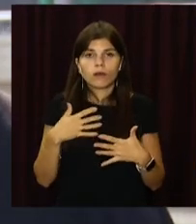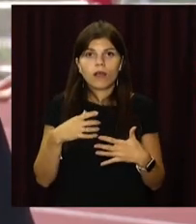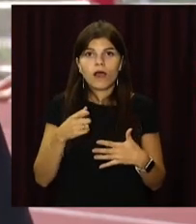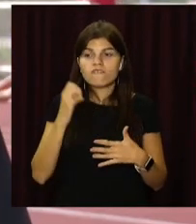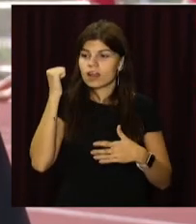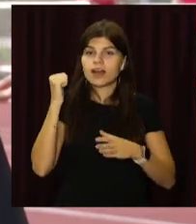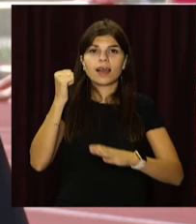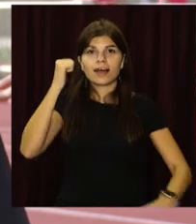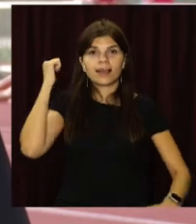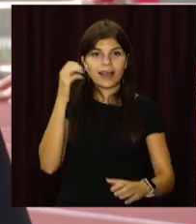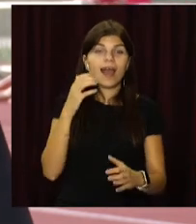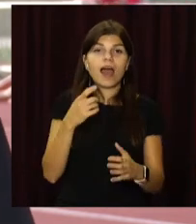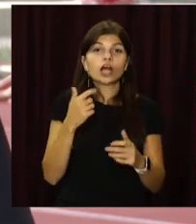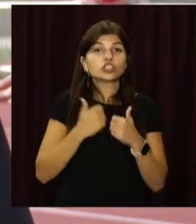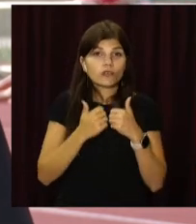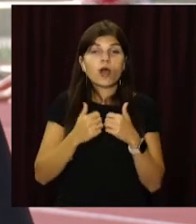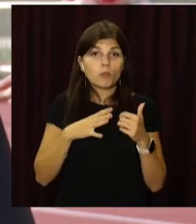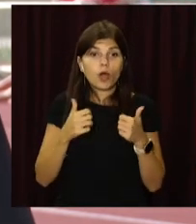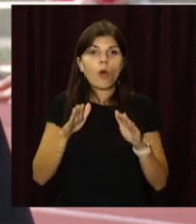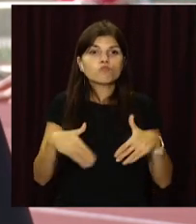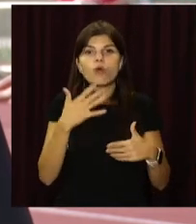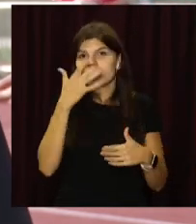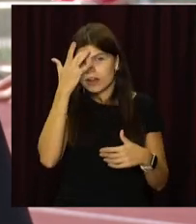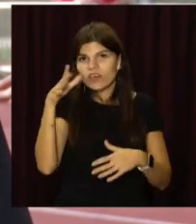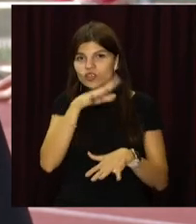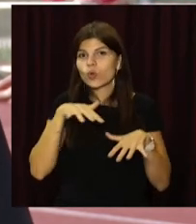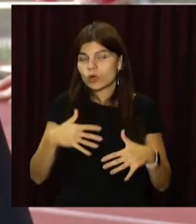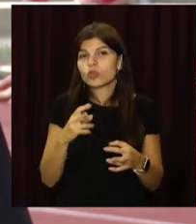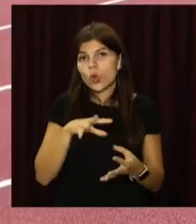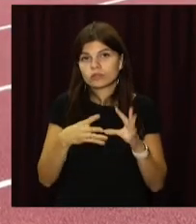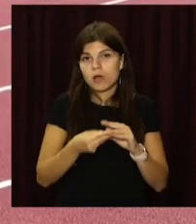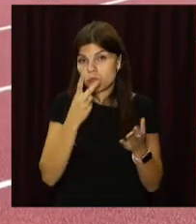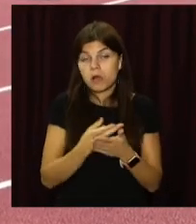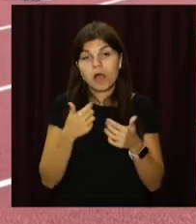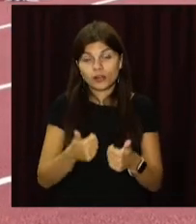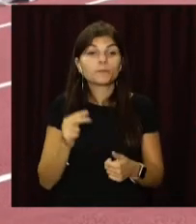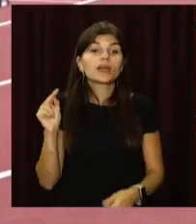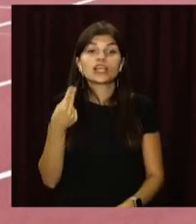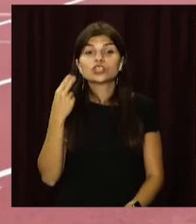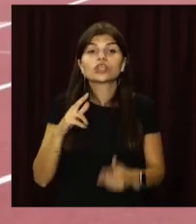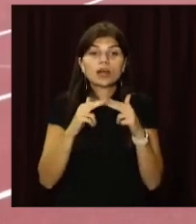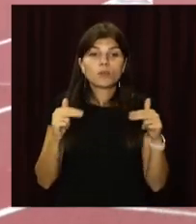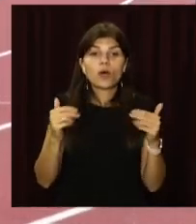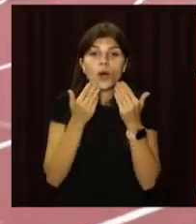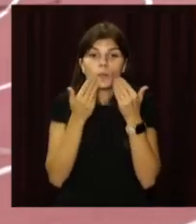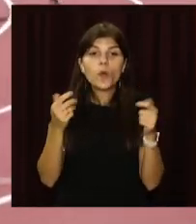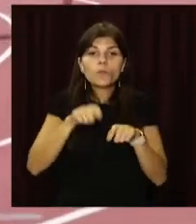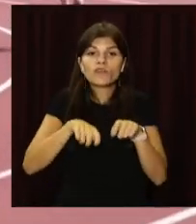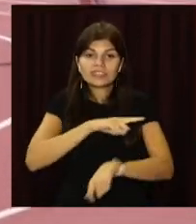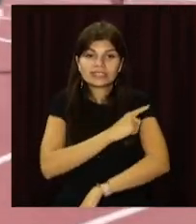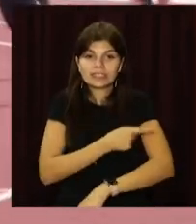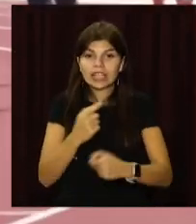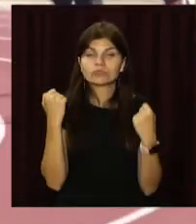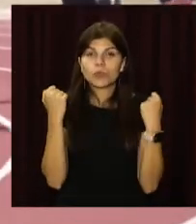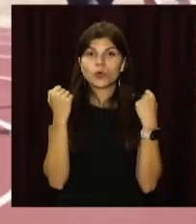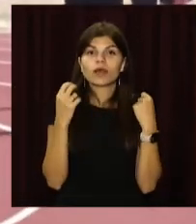копье. Соревнования были хорошие. После лета все устали, но показали хороший результат. Чемпіонат Дніпропетровщини – остання перевірка сил